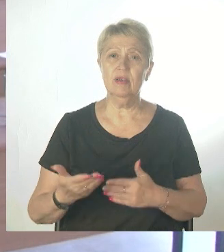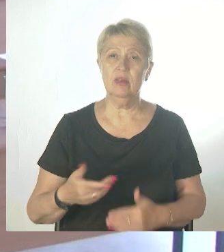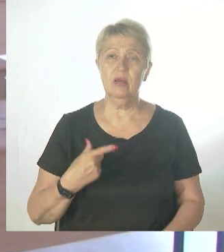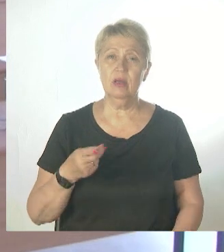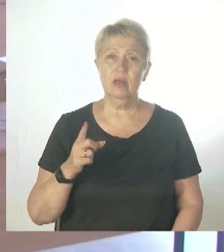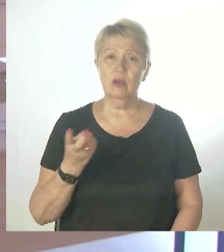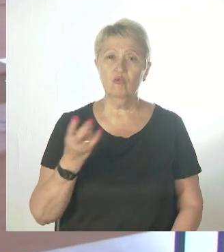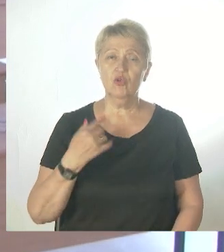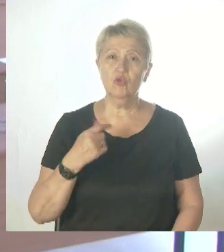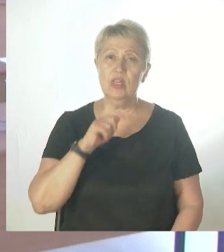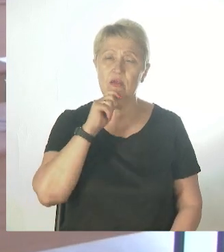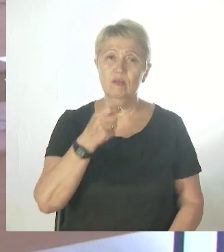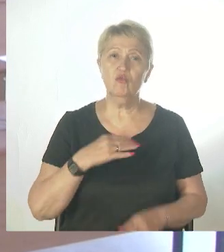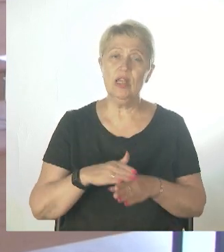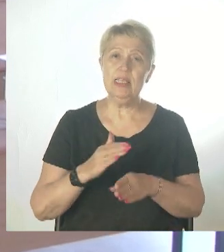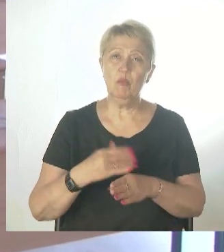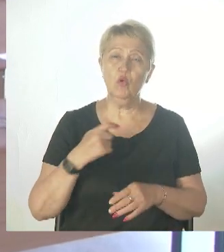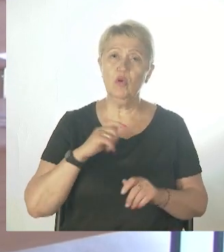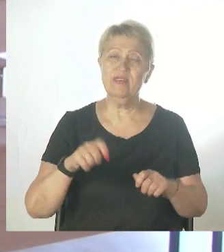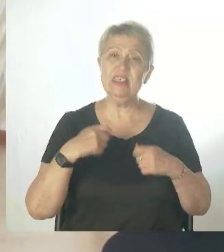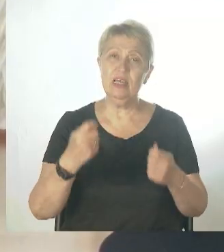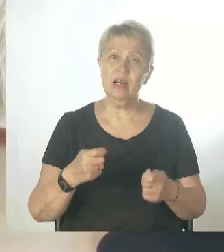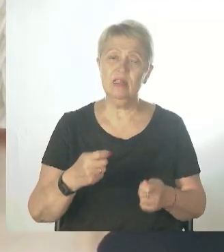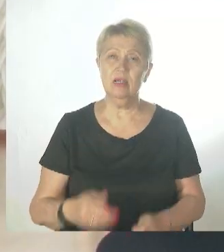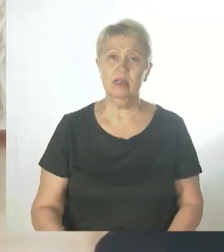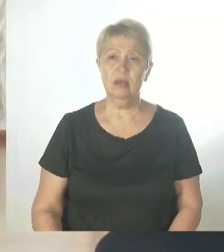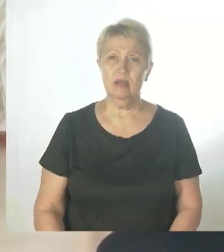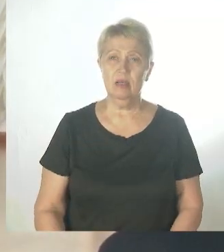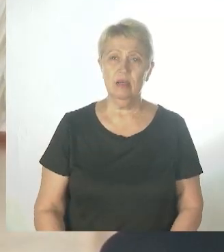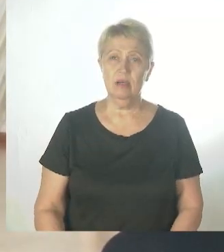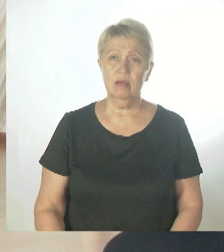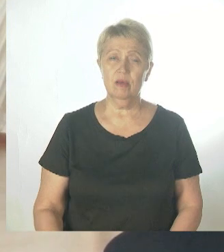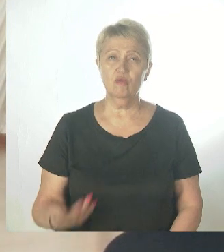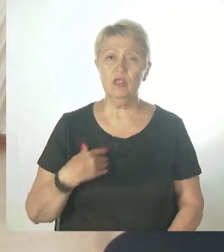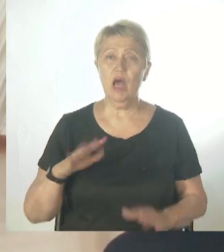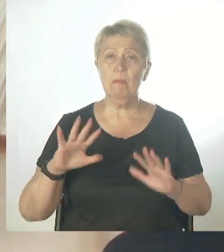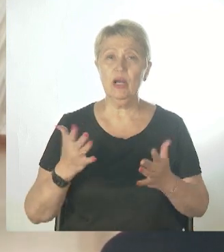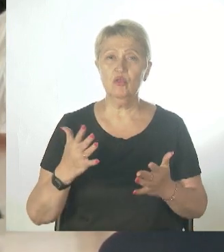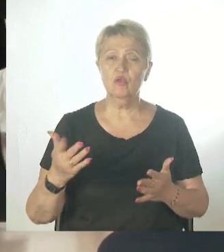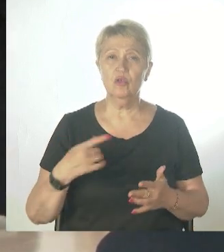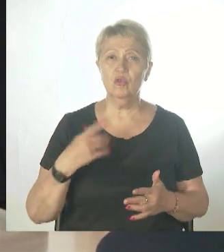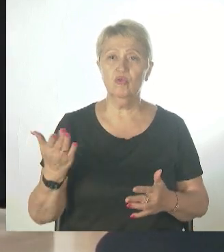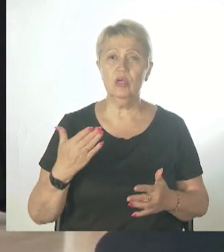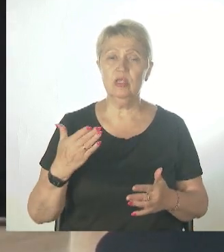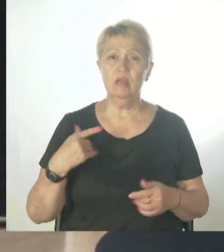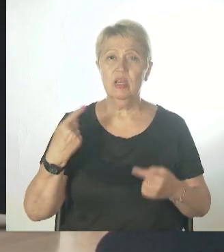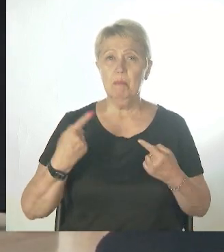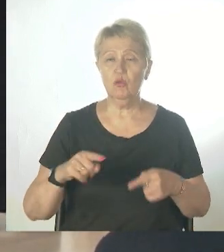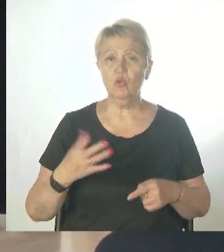быть вознаграждено. Но в духовном мире иногда происходит совсем противоположное.